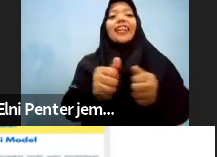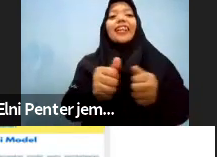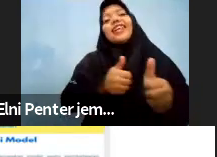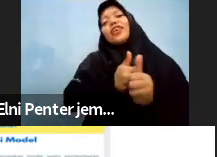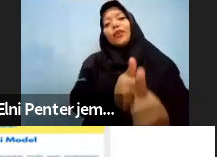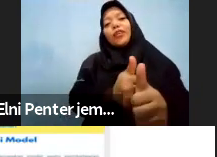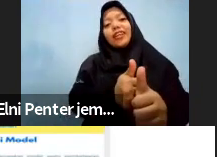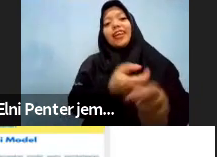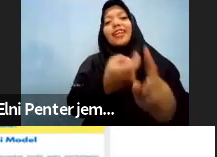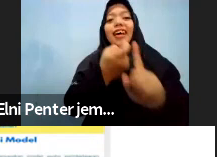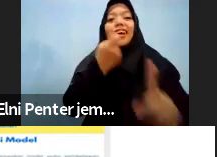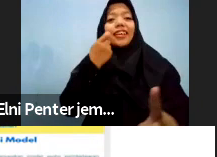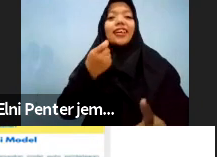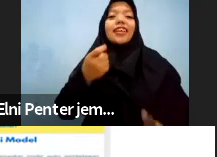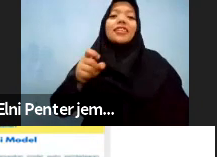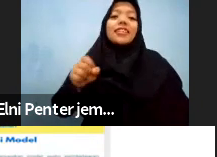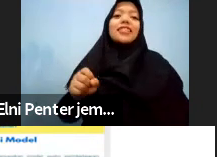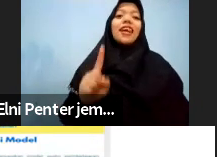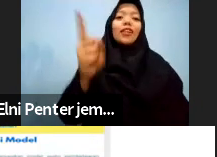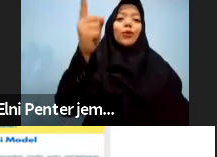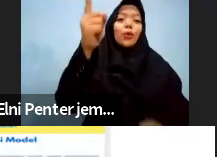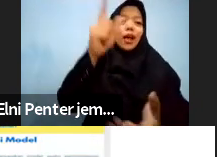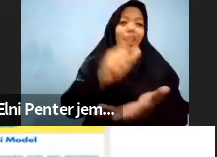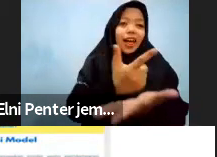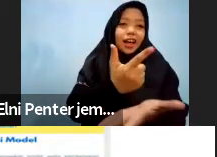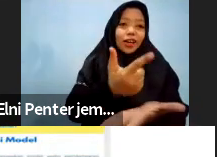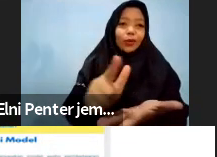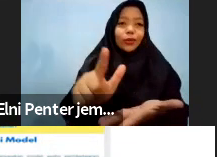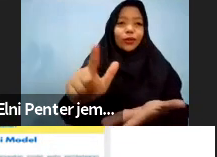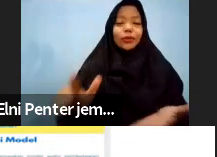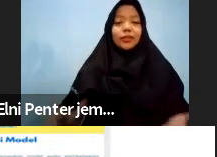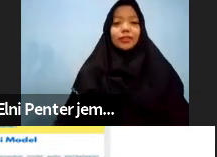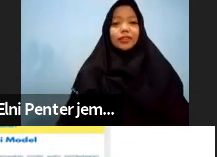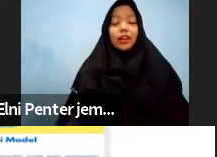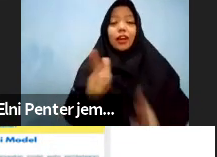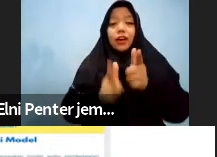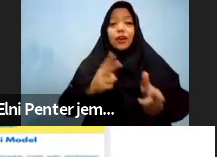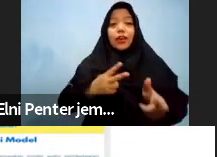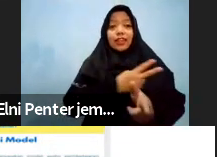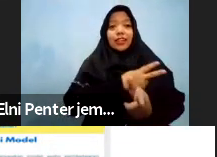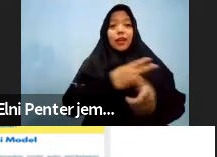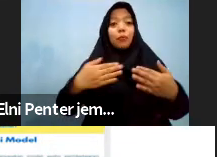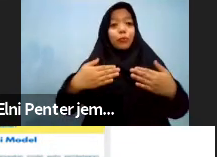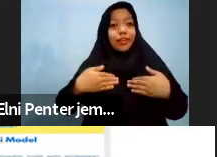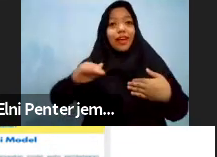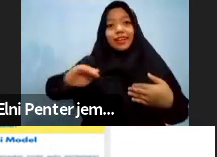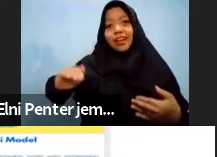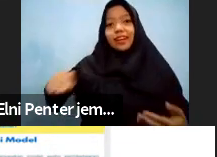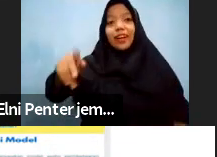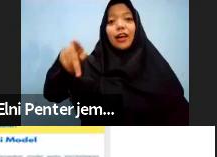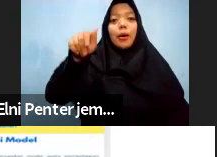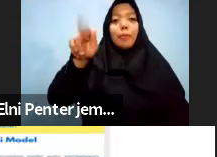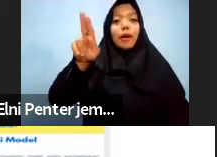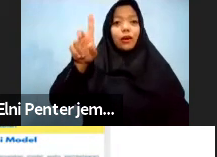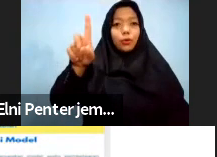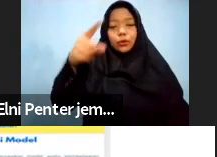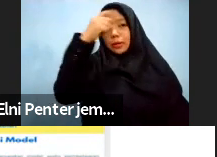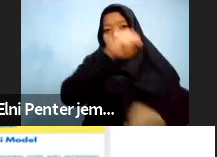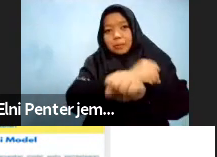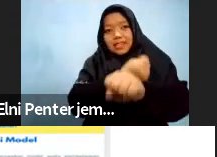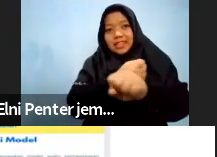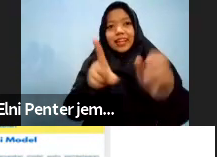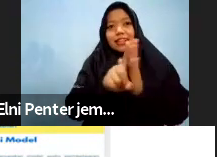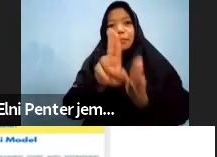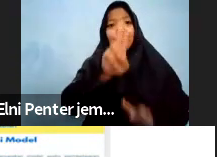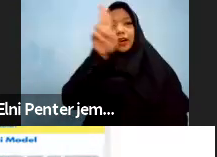menarik ini ada banyak sekali yang kalau misalkan nanti punya anak-anak PAUD ini bisa dipakai untuk